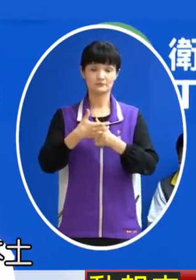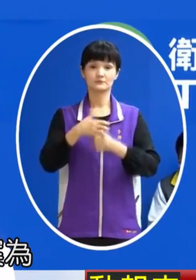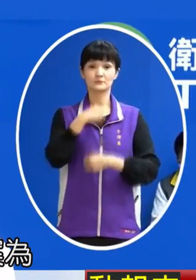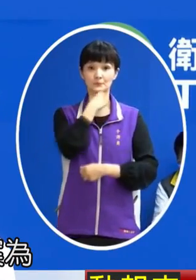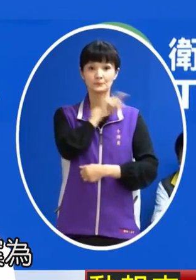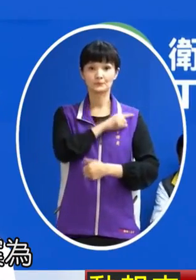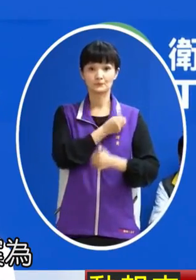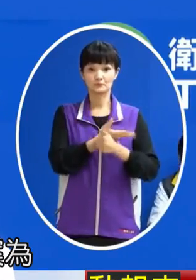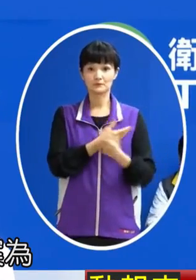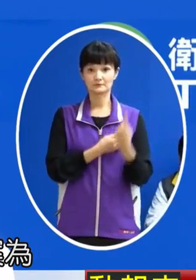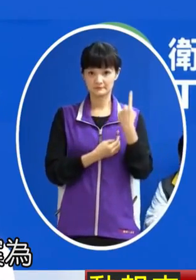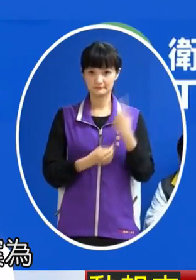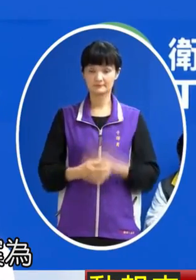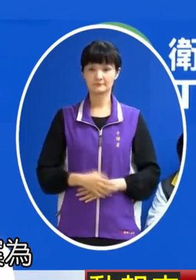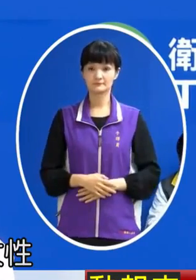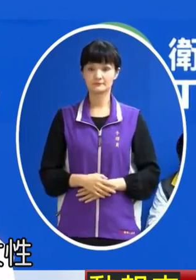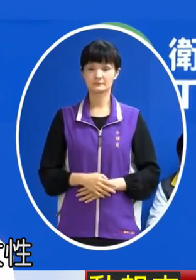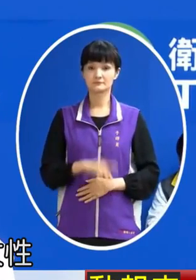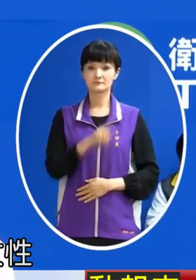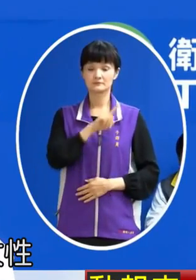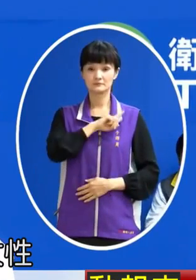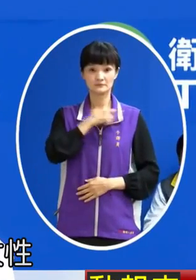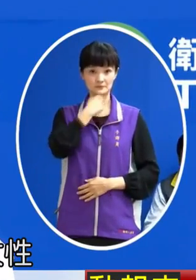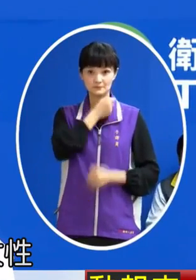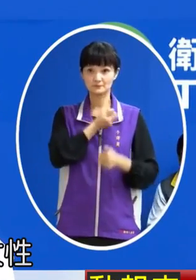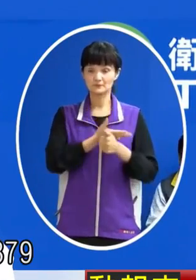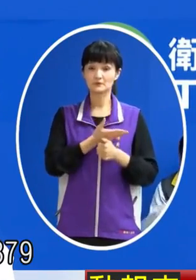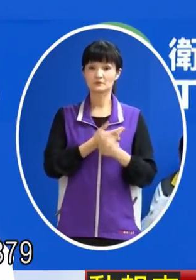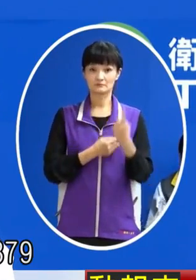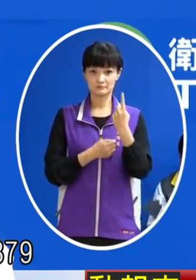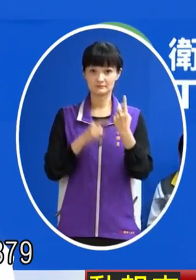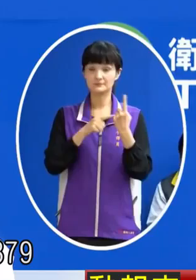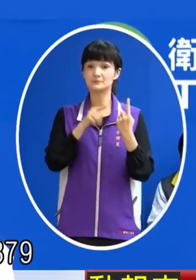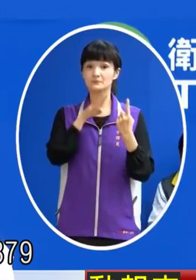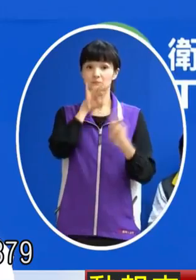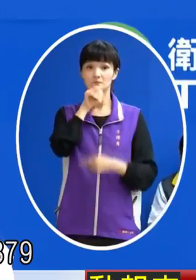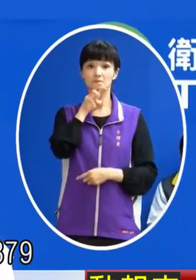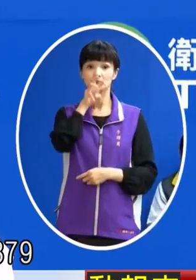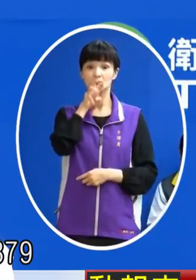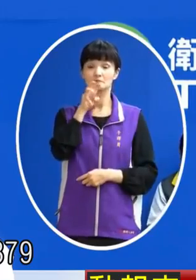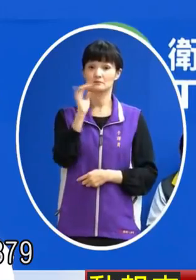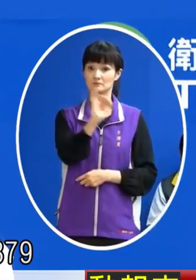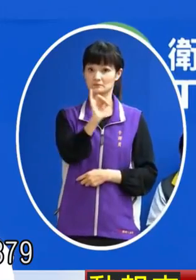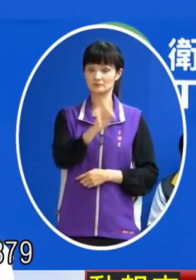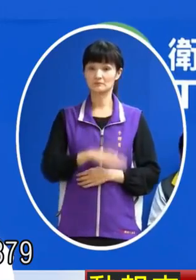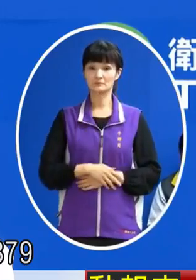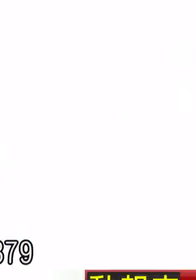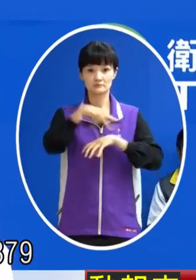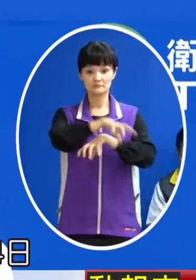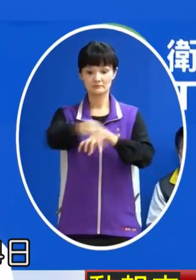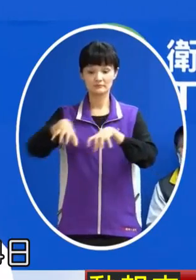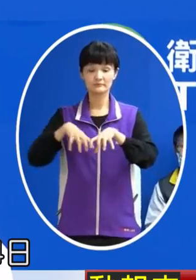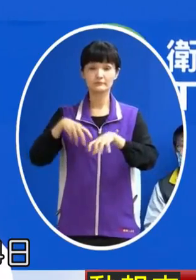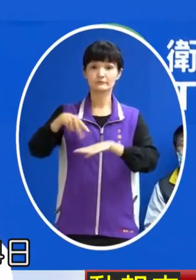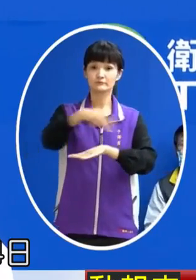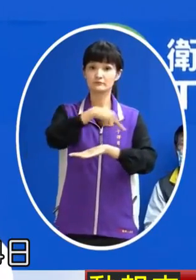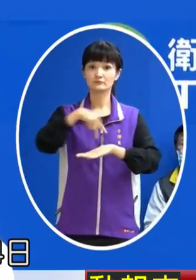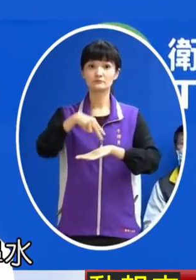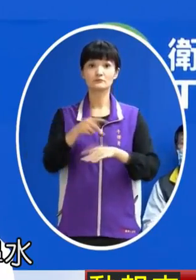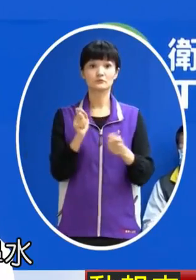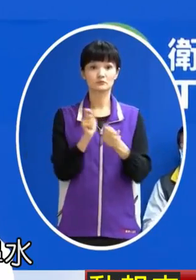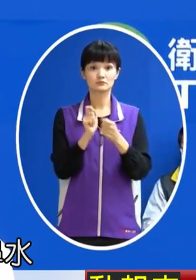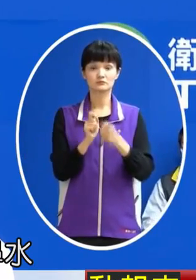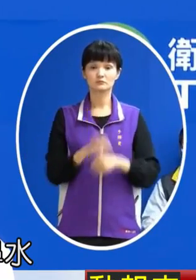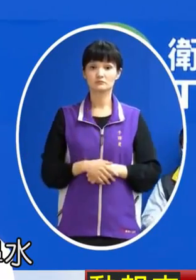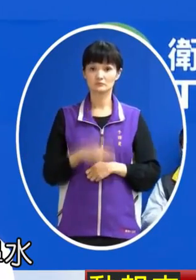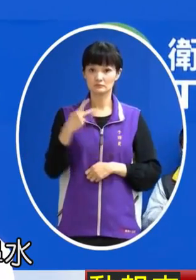土。那本土的个案为30多岁的女性，啊，那标是按379。个案于4月4日